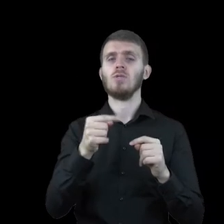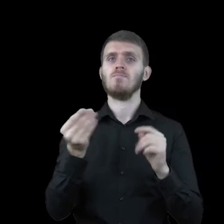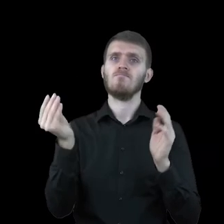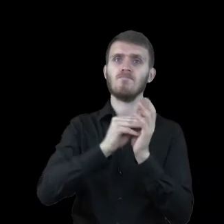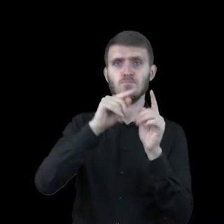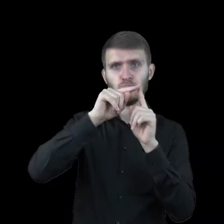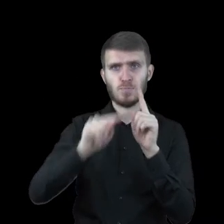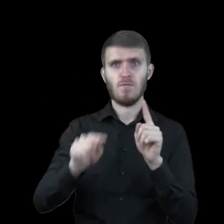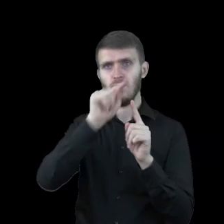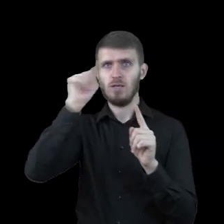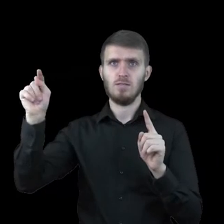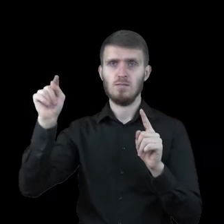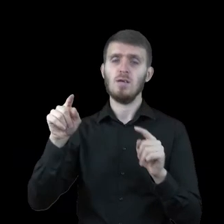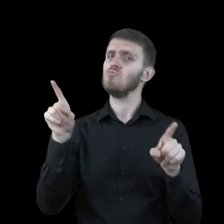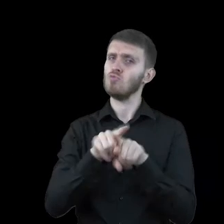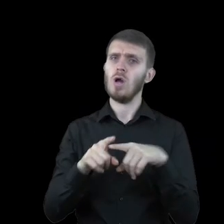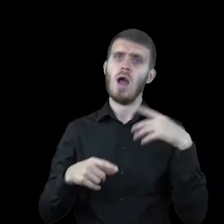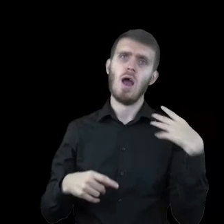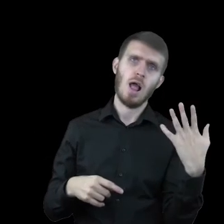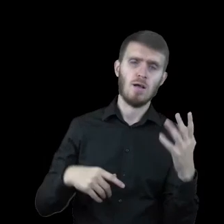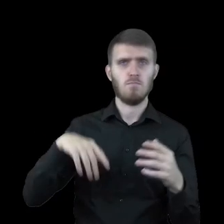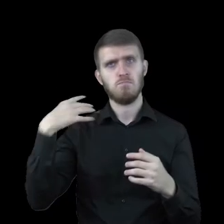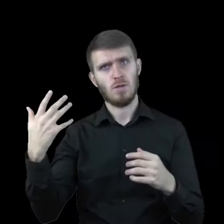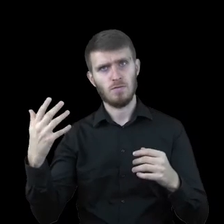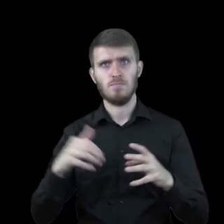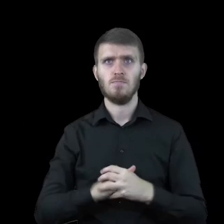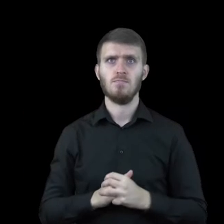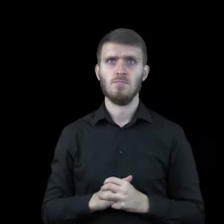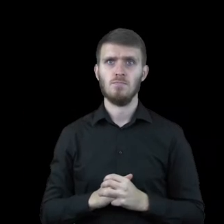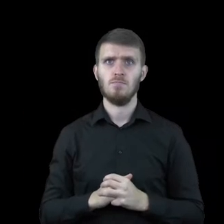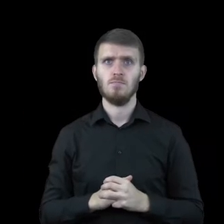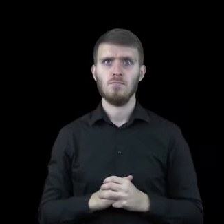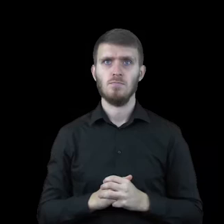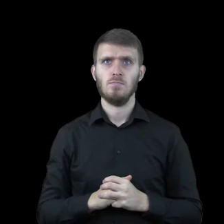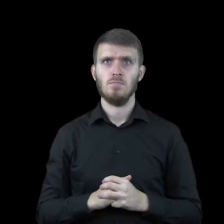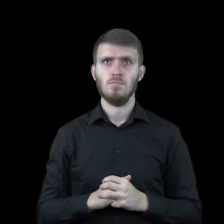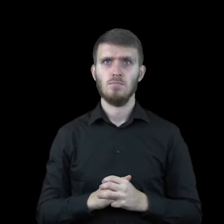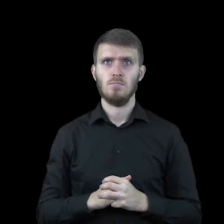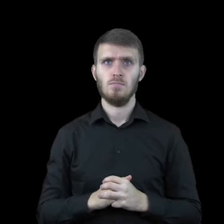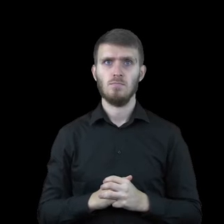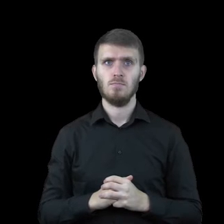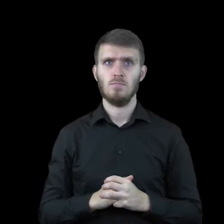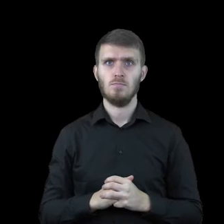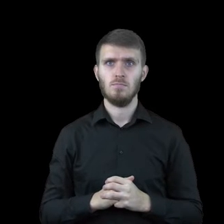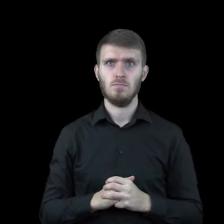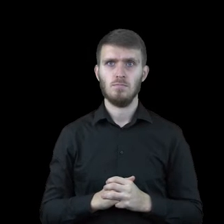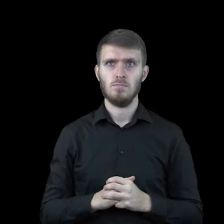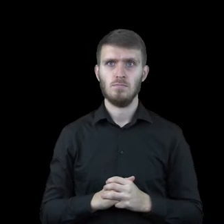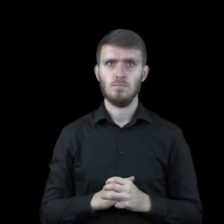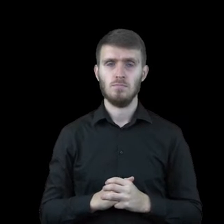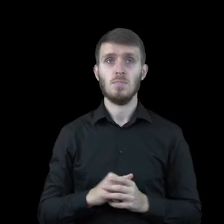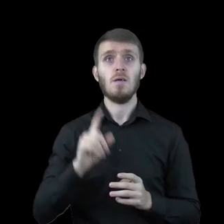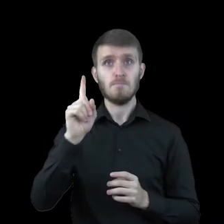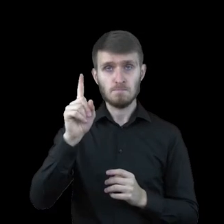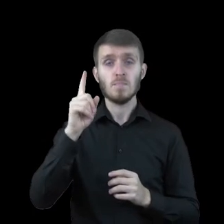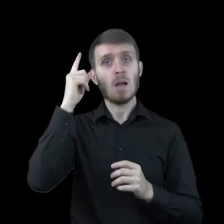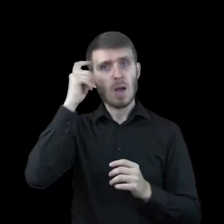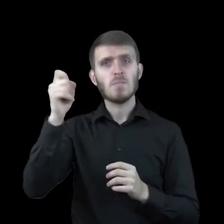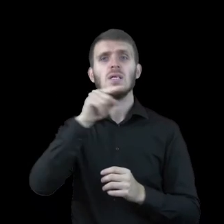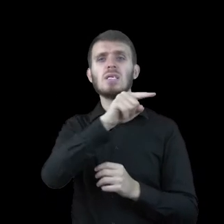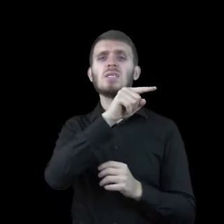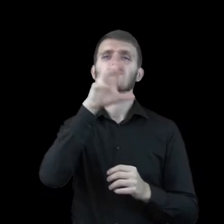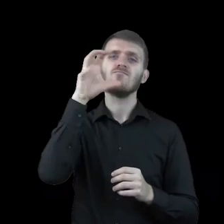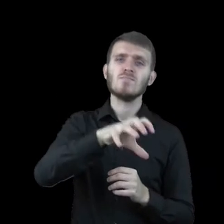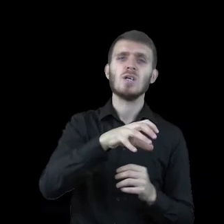I musimy wziąć sobie pierwiastek z lewej strony i z prawej strony. Wiemy, że minus pierwiastek ze 130 do kwadratu również da 130,